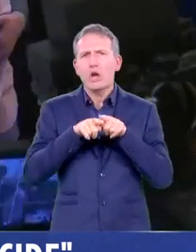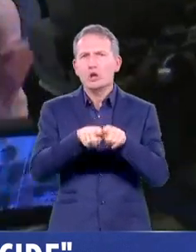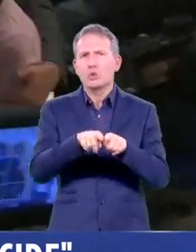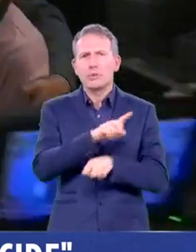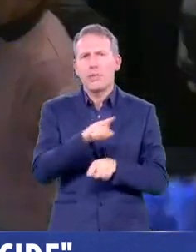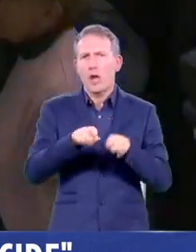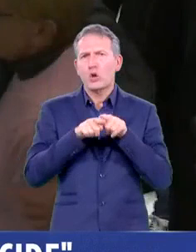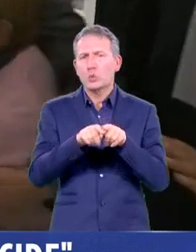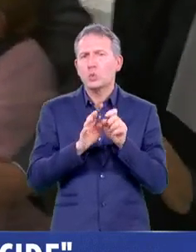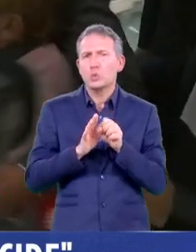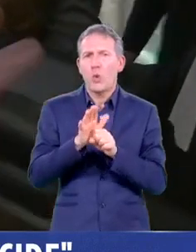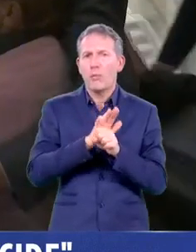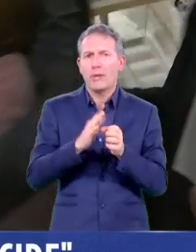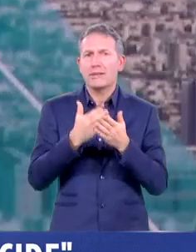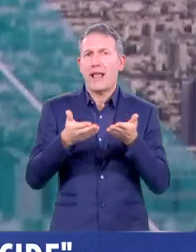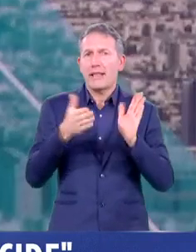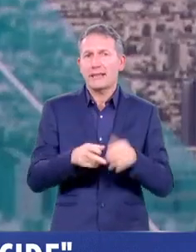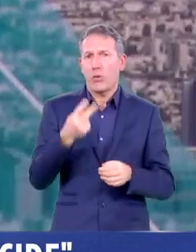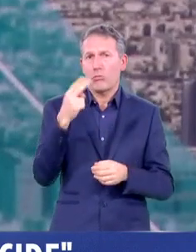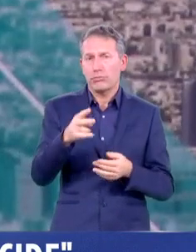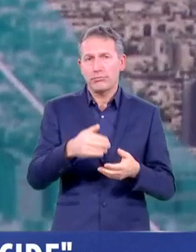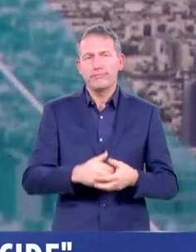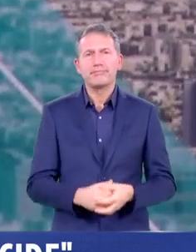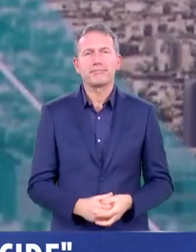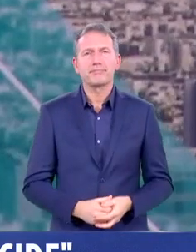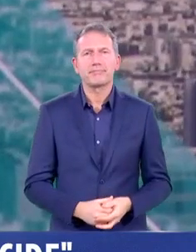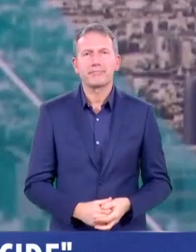totalement injustifié, cette décision.